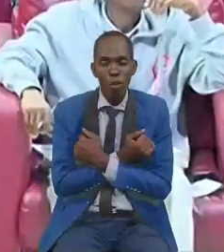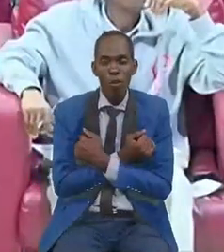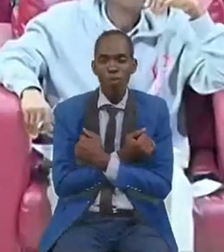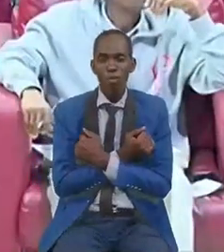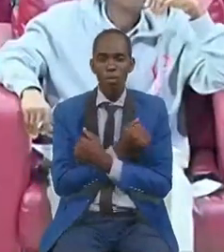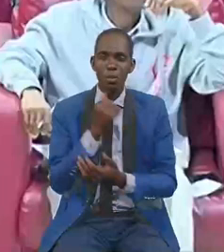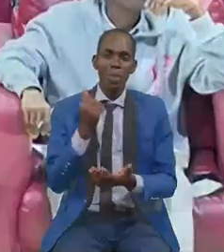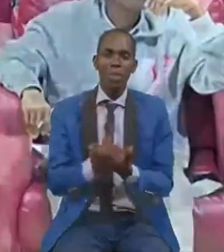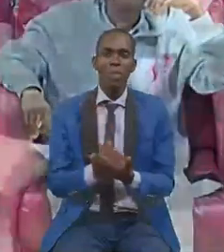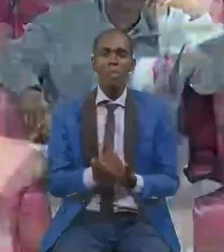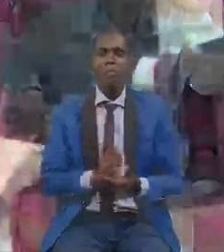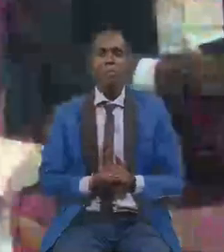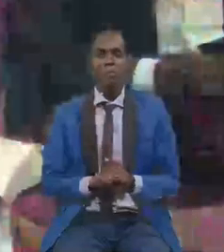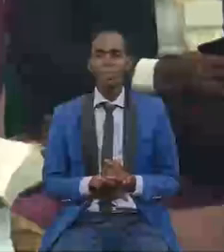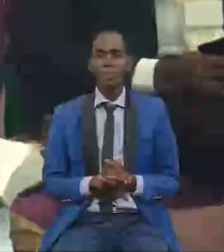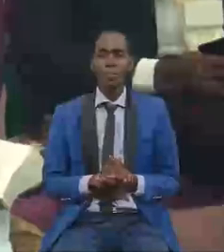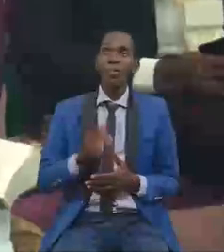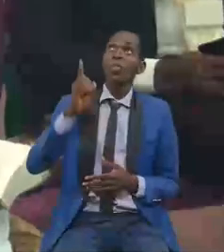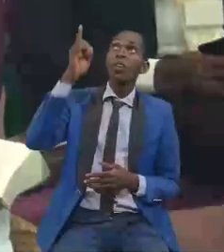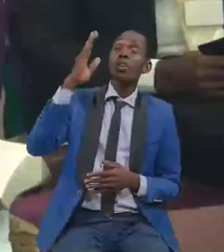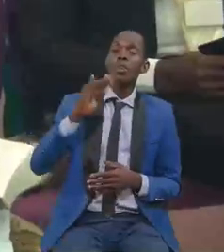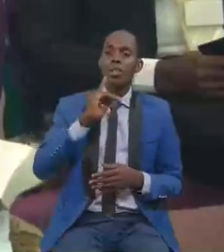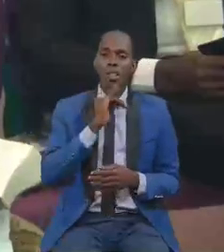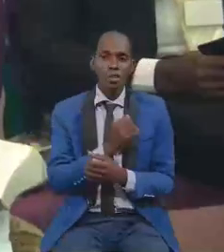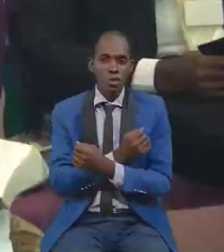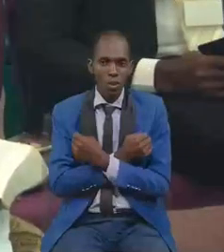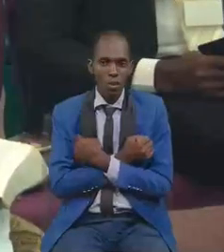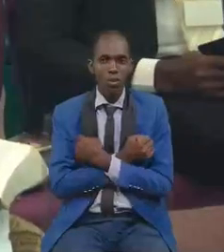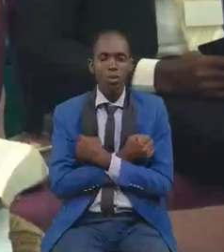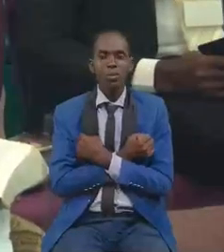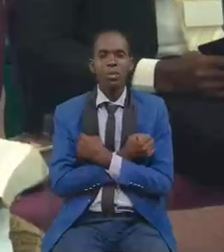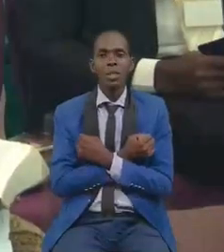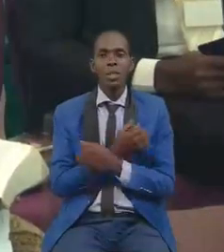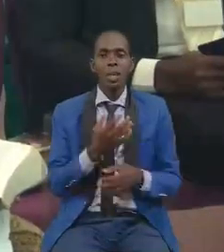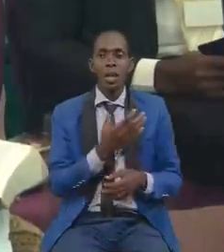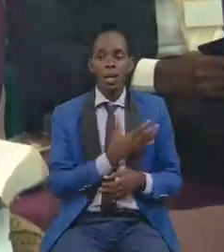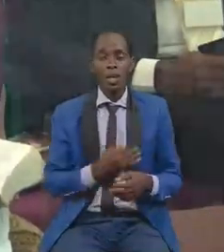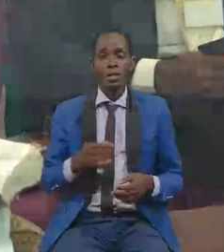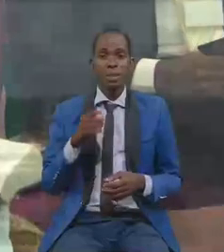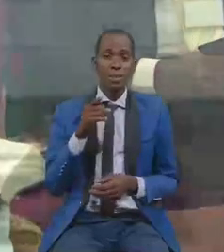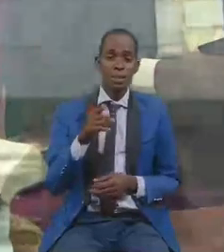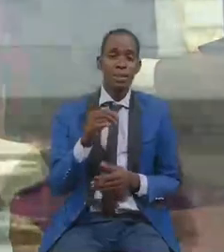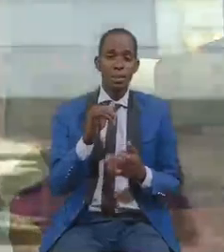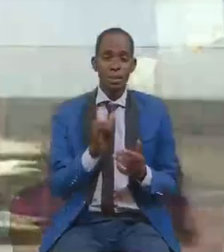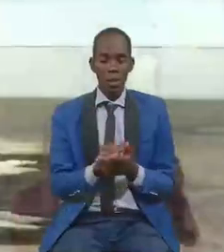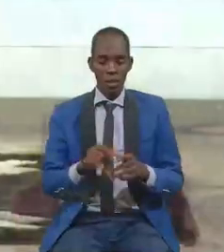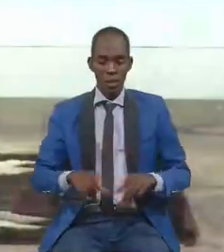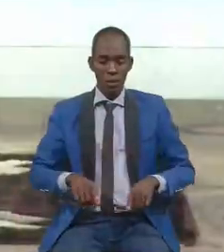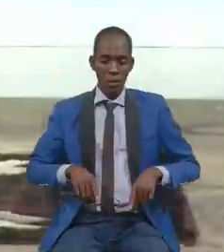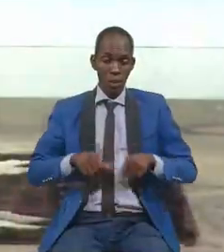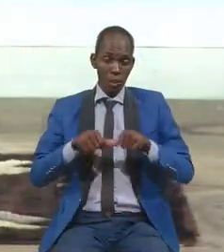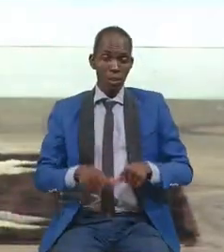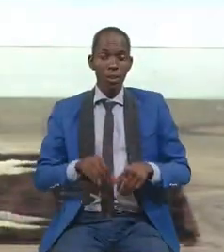amour. Dieu est amour. Et celui qui demeure dans l'amour demeure en